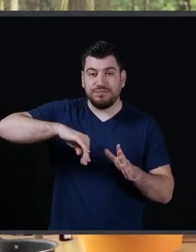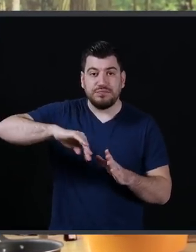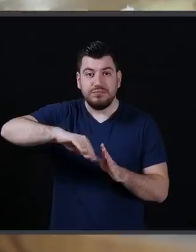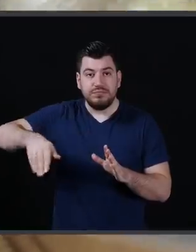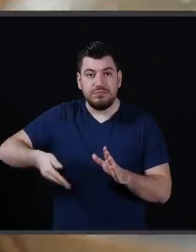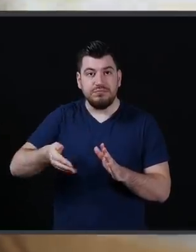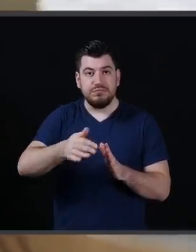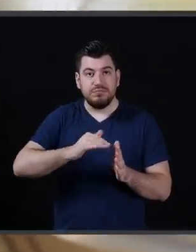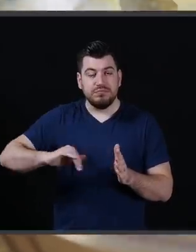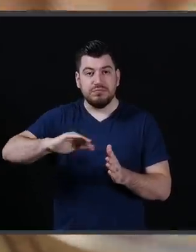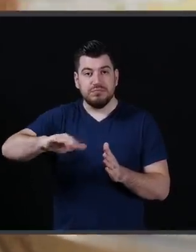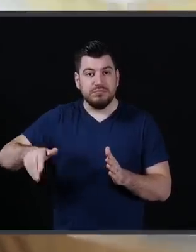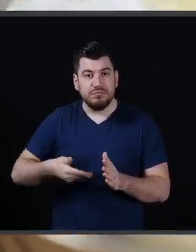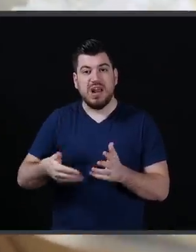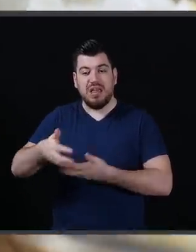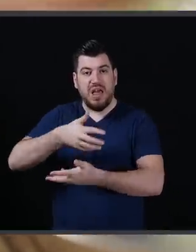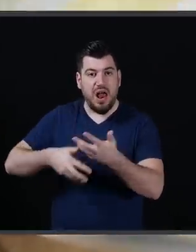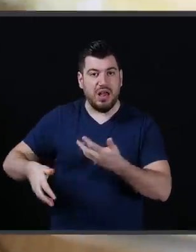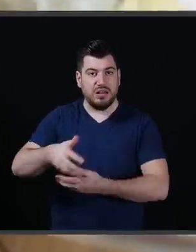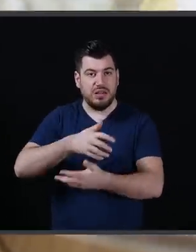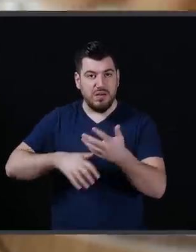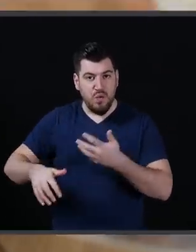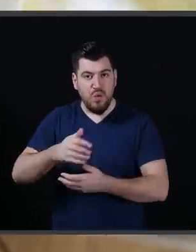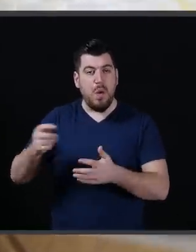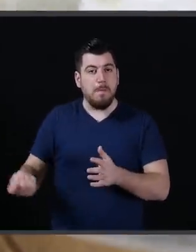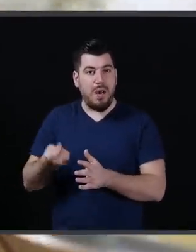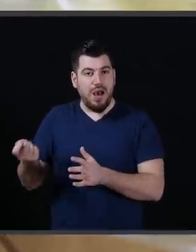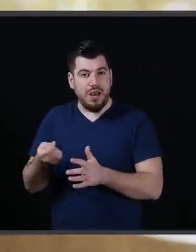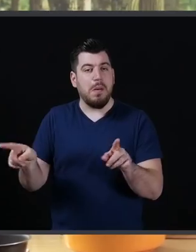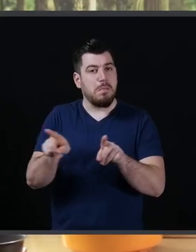Θα ανακατέψω τη μαρέγκα Μαζί με το υπόλοιπο μείγμα